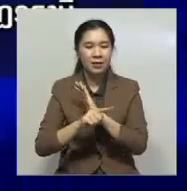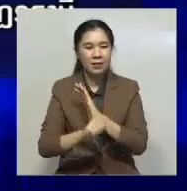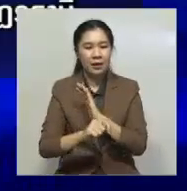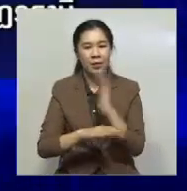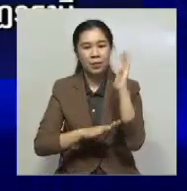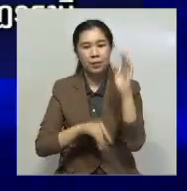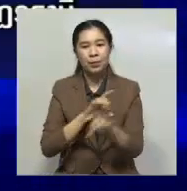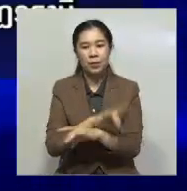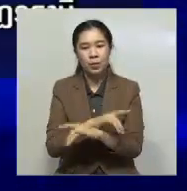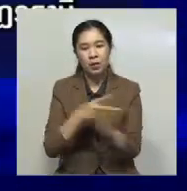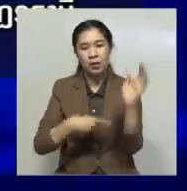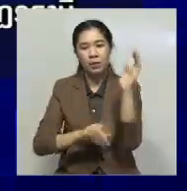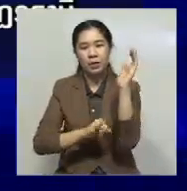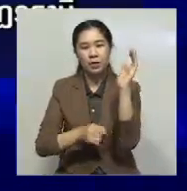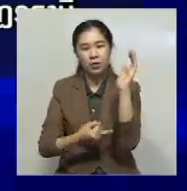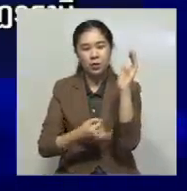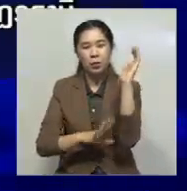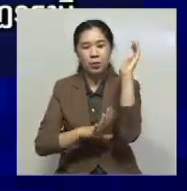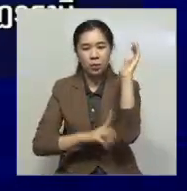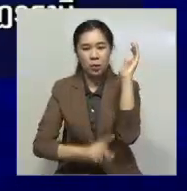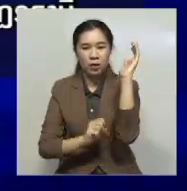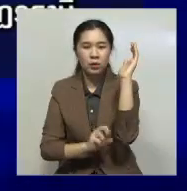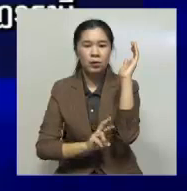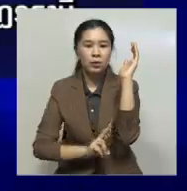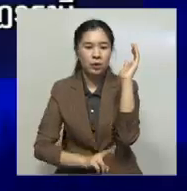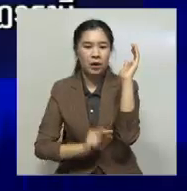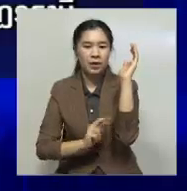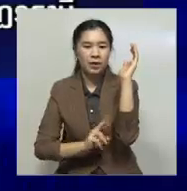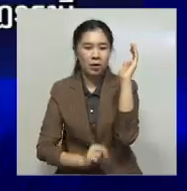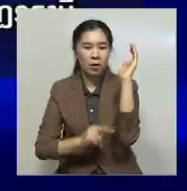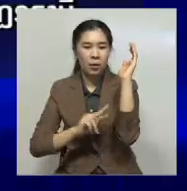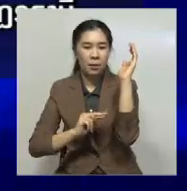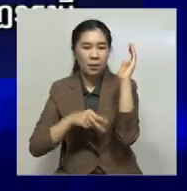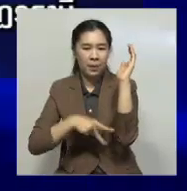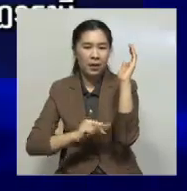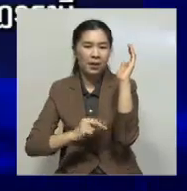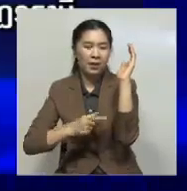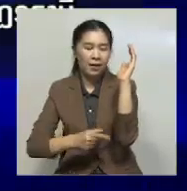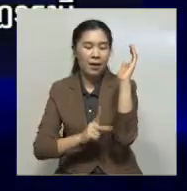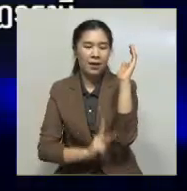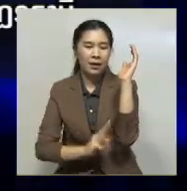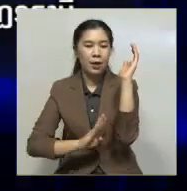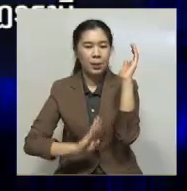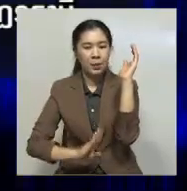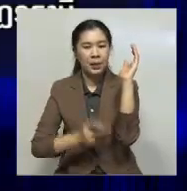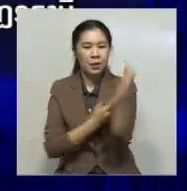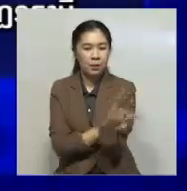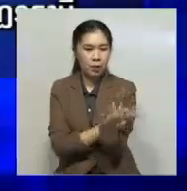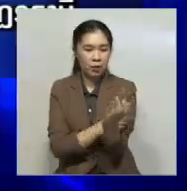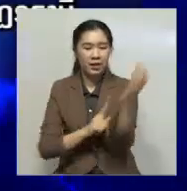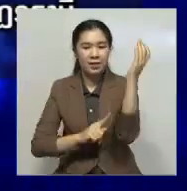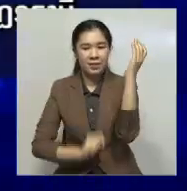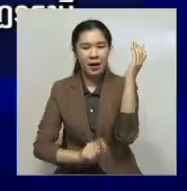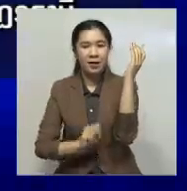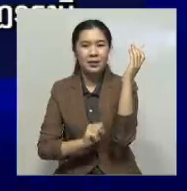เพชรบุรีประจวบคีรีขันธ์ชุมพรสุราษฎร์ธานีระนองพังงากระบี่ภูเก็ตตรังสตูลอันนี้เ